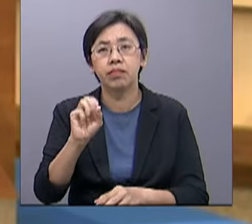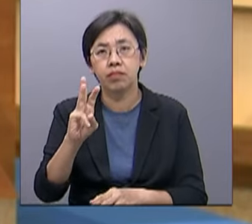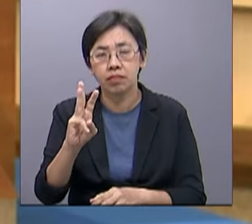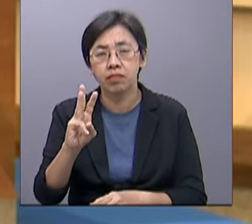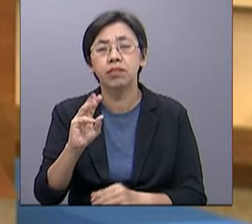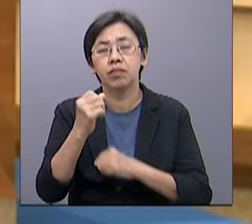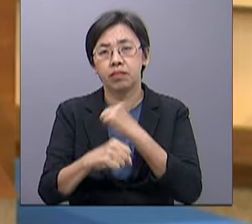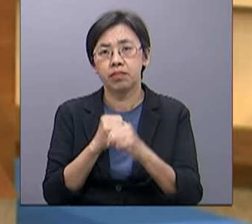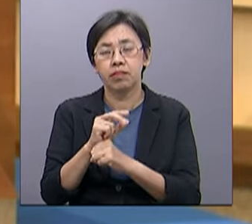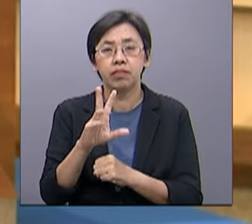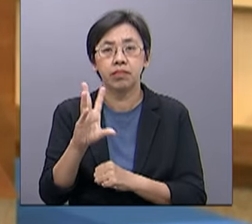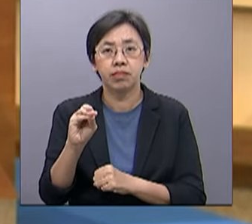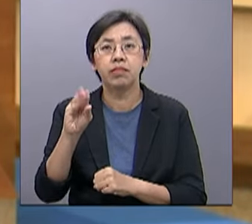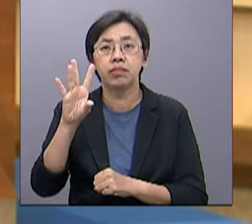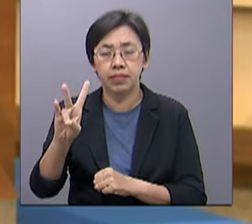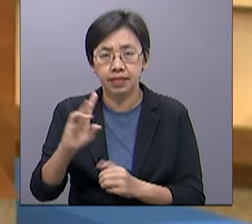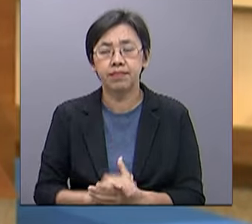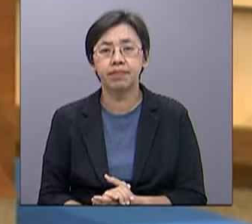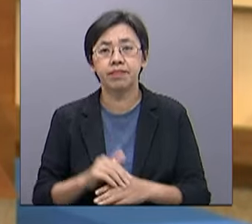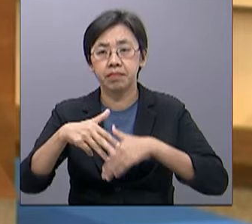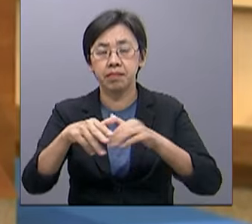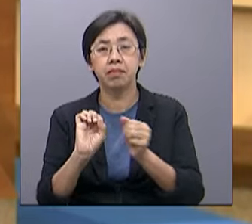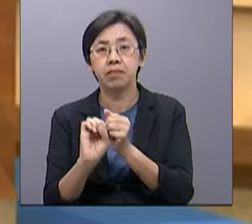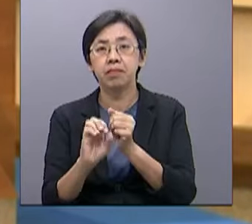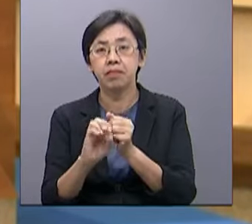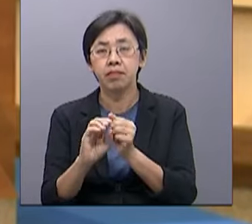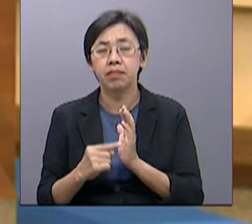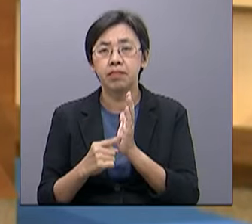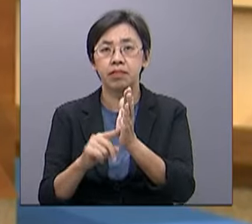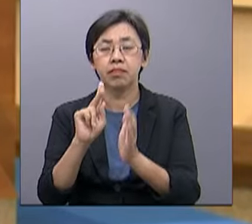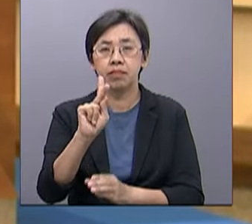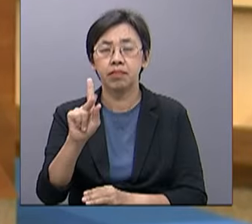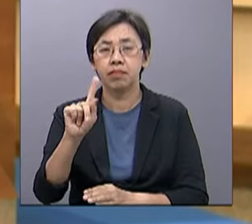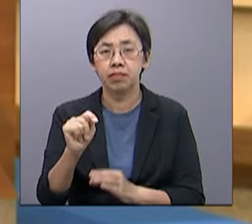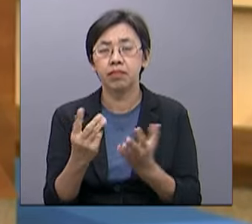2567นี้แล้วก็ข้อเสนอแนะจากประชาชนถึงกกต.ด้วยค่ะติดตามในช่วงทันข่าวค่ะ